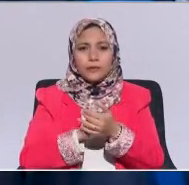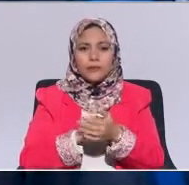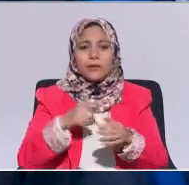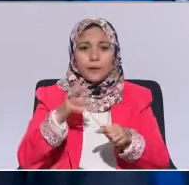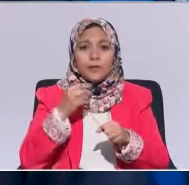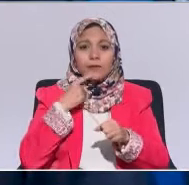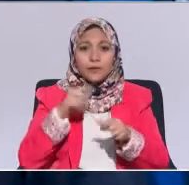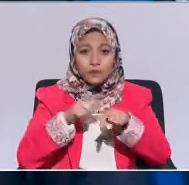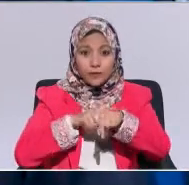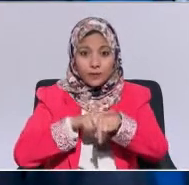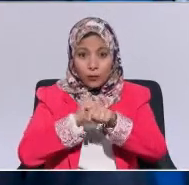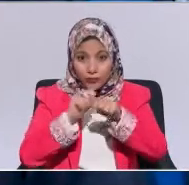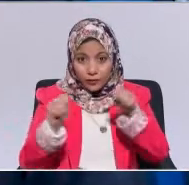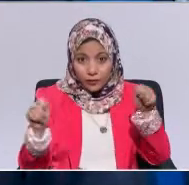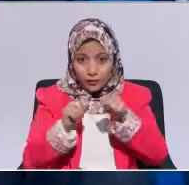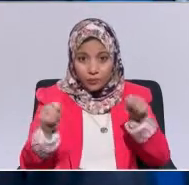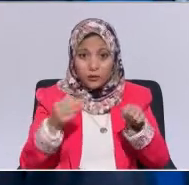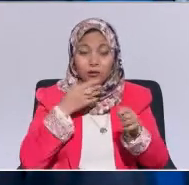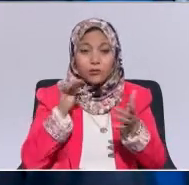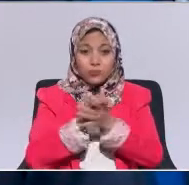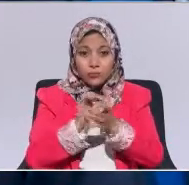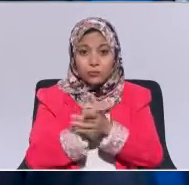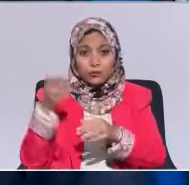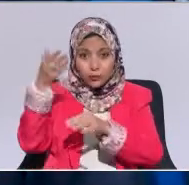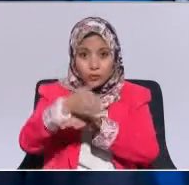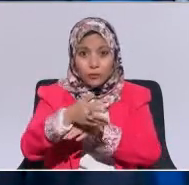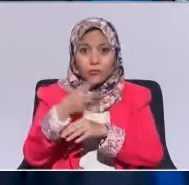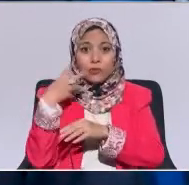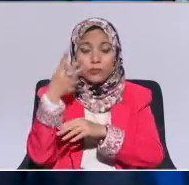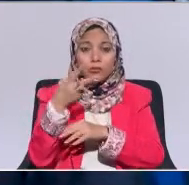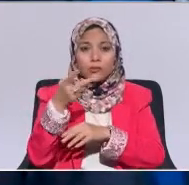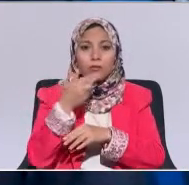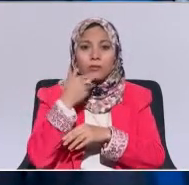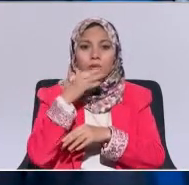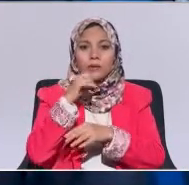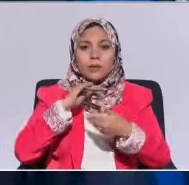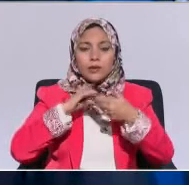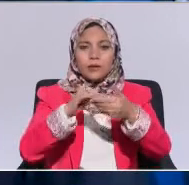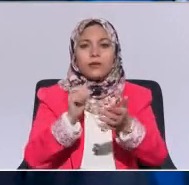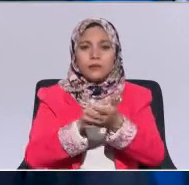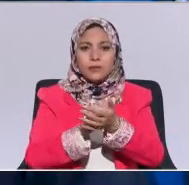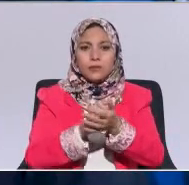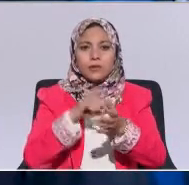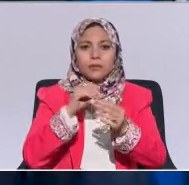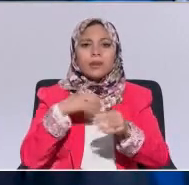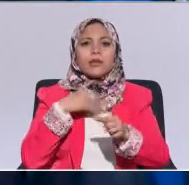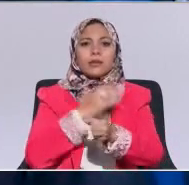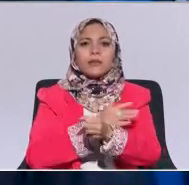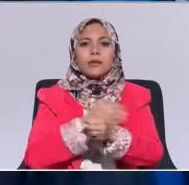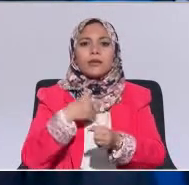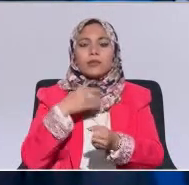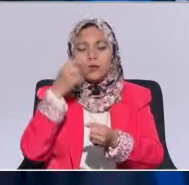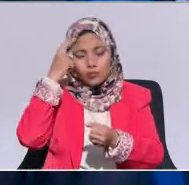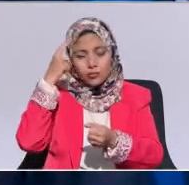فالفترة دي كان أحمد بيروح لصاحبه وبيرجع لي أنا كمان البيت، لأن كنا الأعراض دي أنا كانت أشد